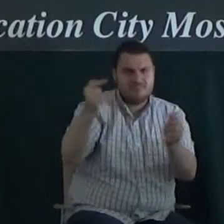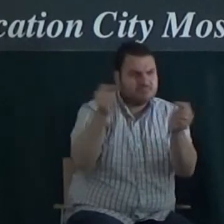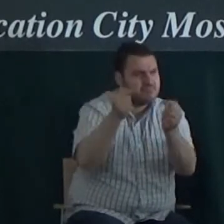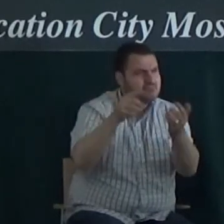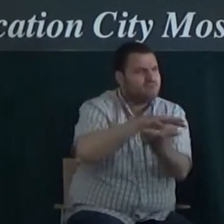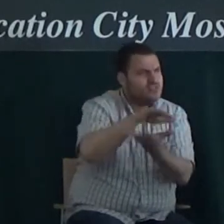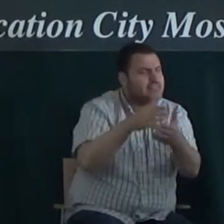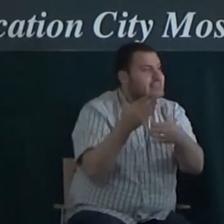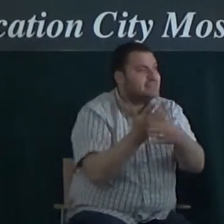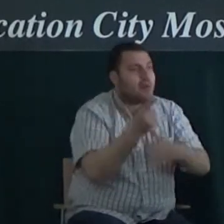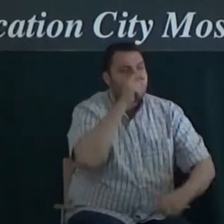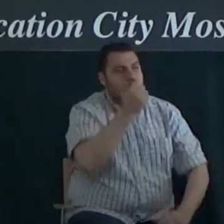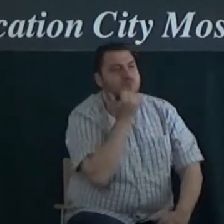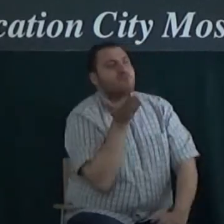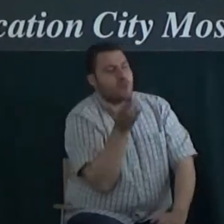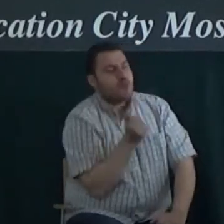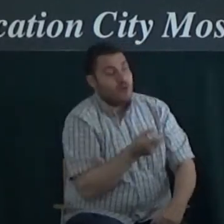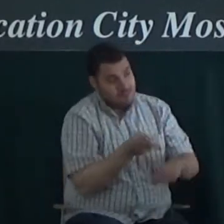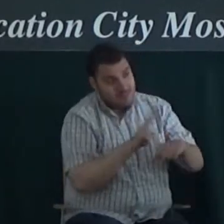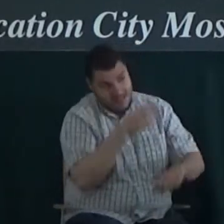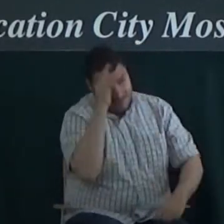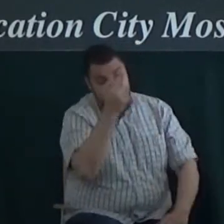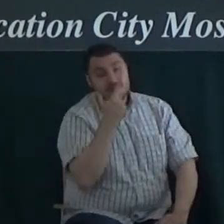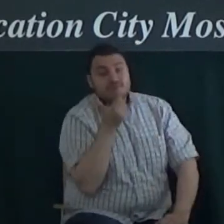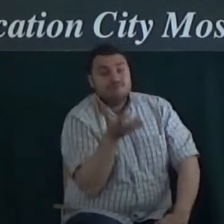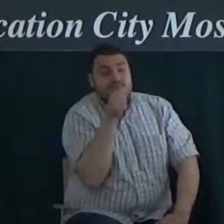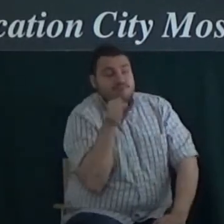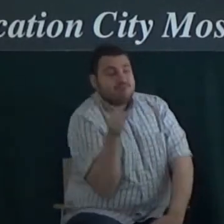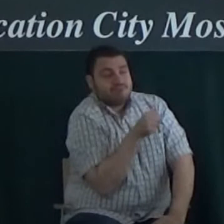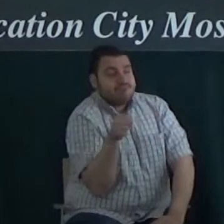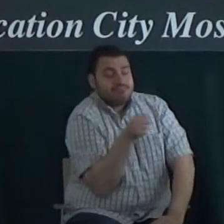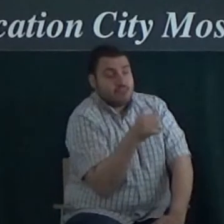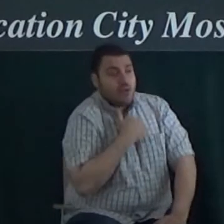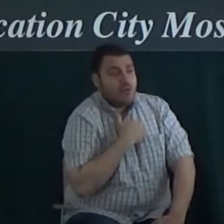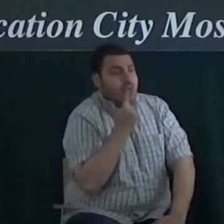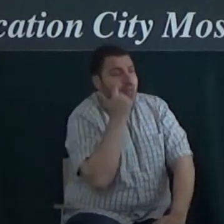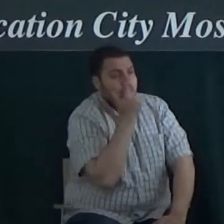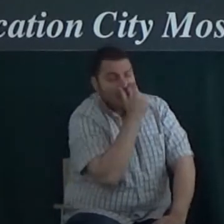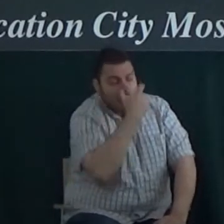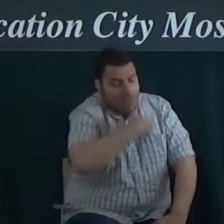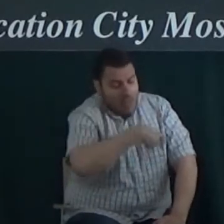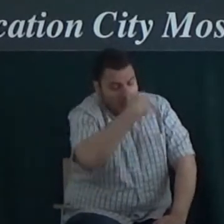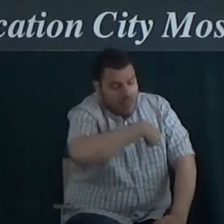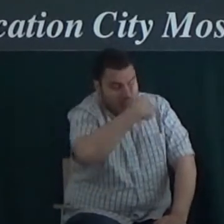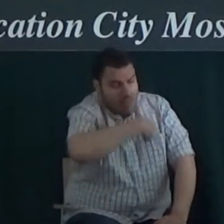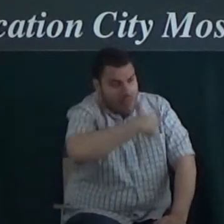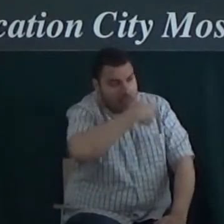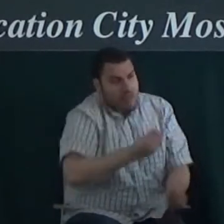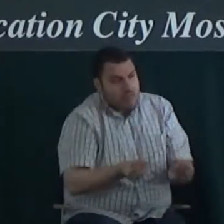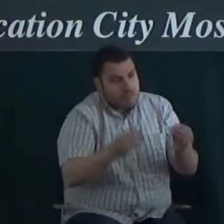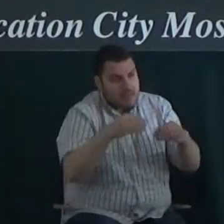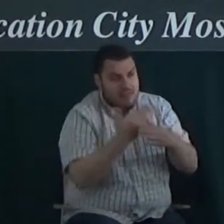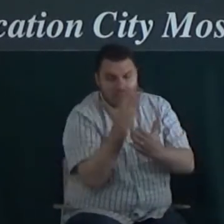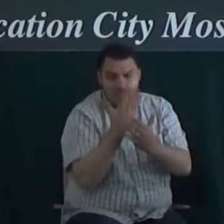الظلم، وكم من نساءٍ عجائز كبيرات قد ابيضت عيناها من الحزن وحيل بينها